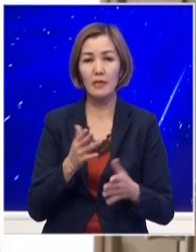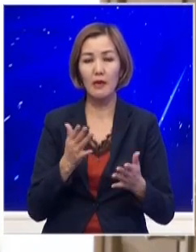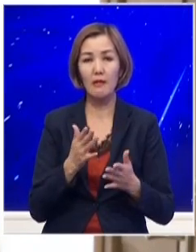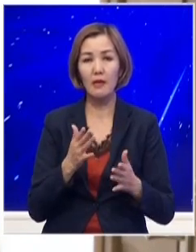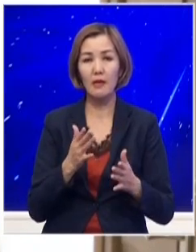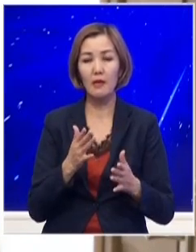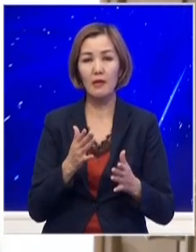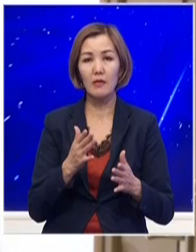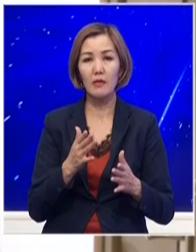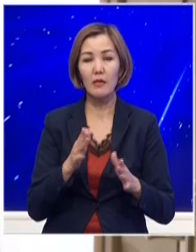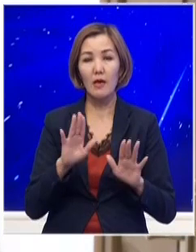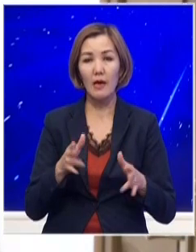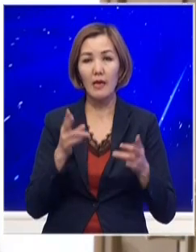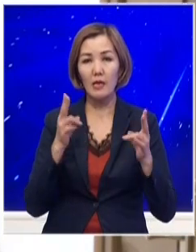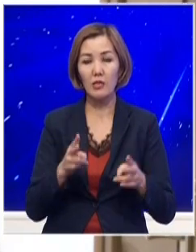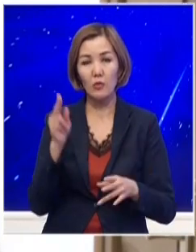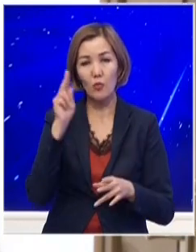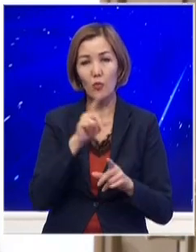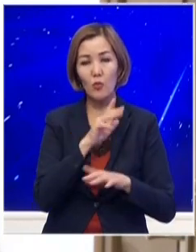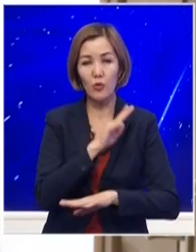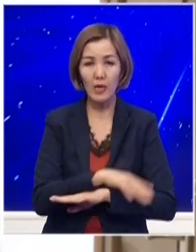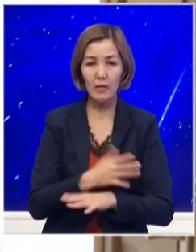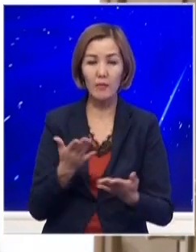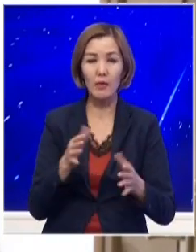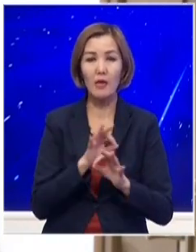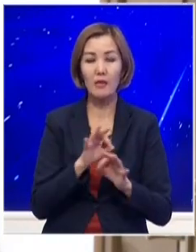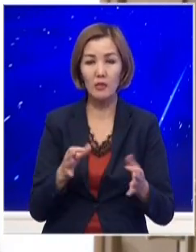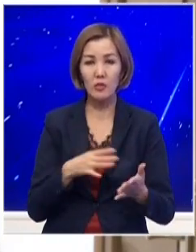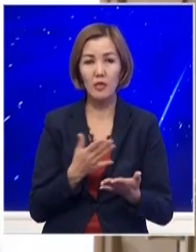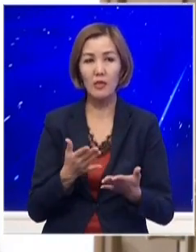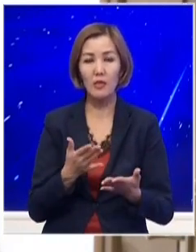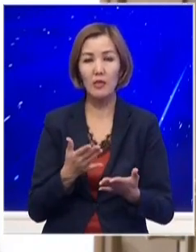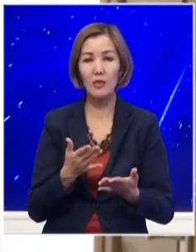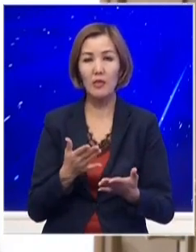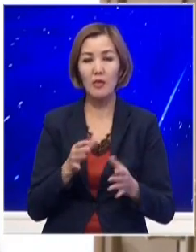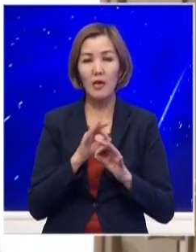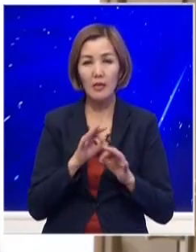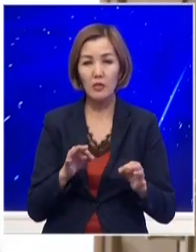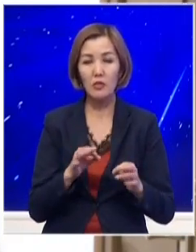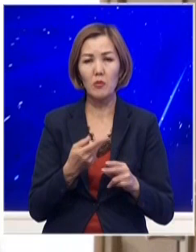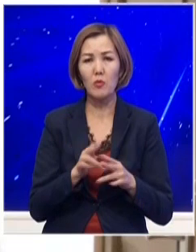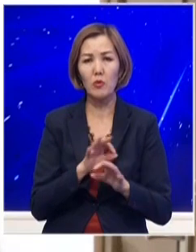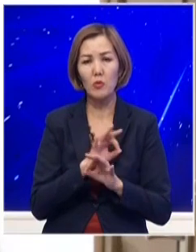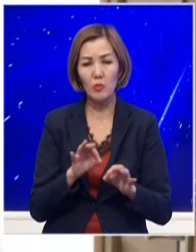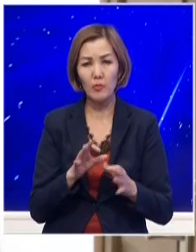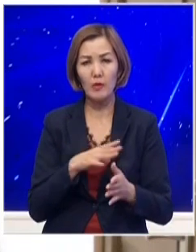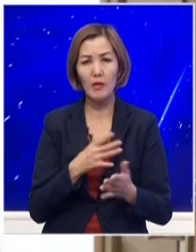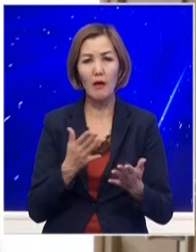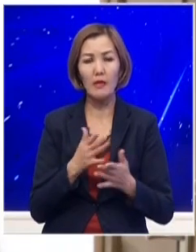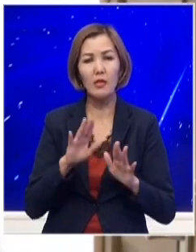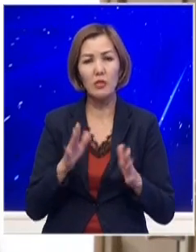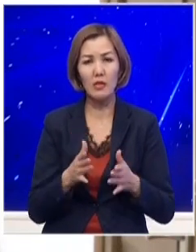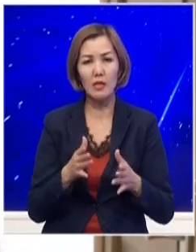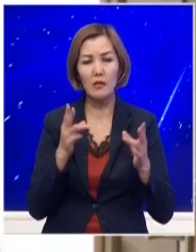жаңағы оқу тәртібі жақсы, сабақ үлгерімі де жақсы, қандай бұндай